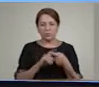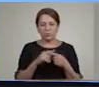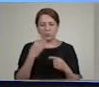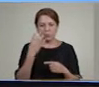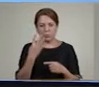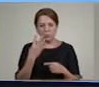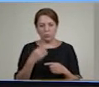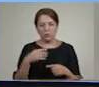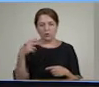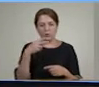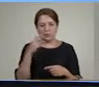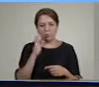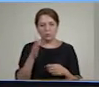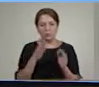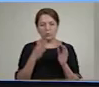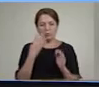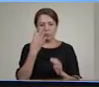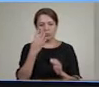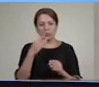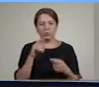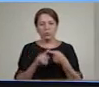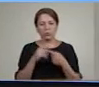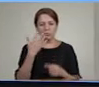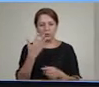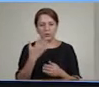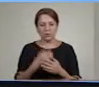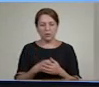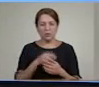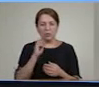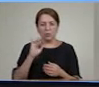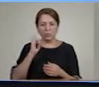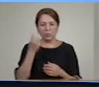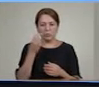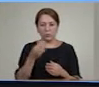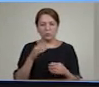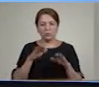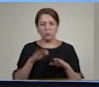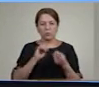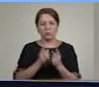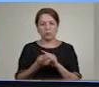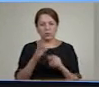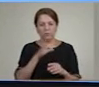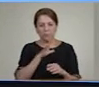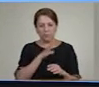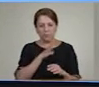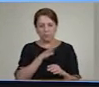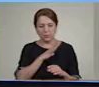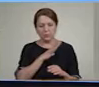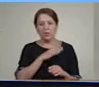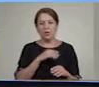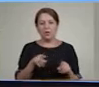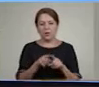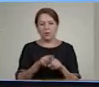4 teng bo'lar ekan 4 qo'shuv 5 ga. Qo'shiluvchilarning o'rni o'zgargani bilan yig'indi o'zgarmas